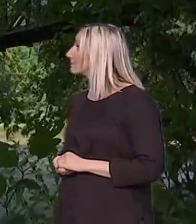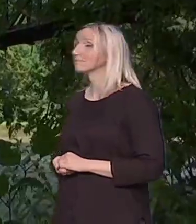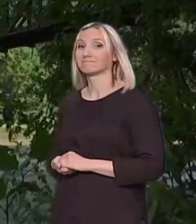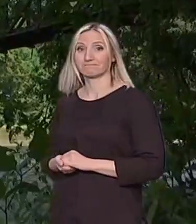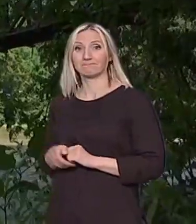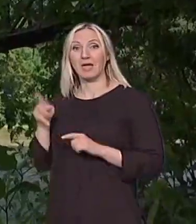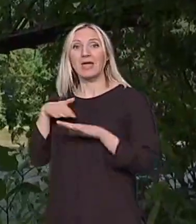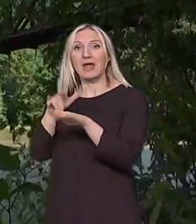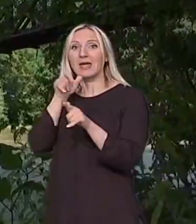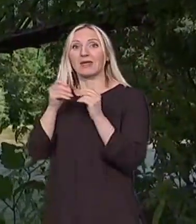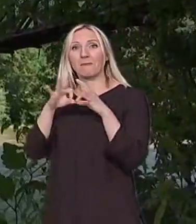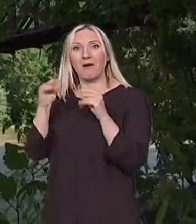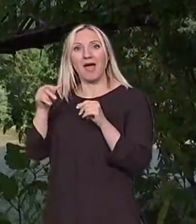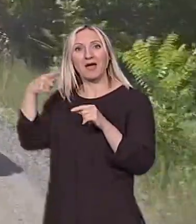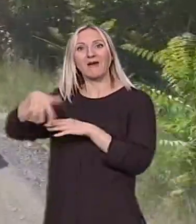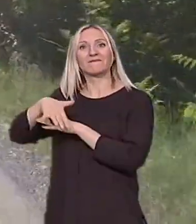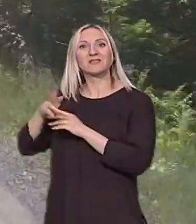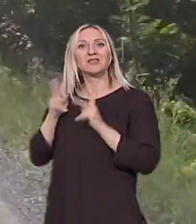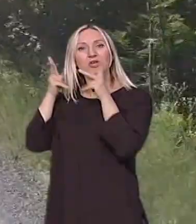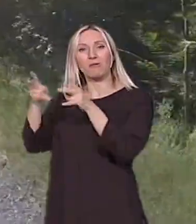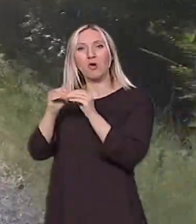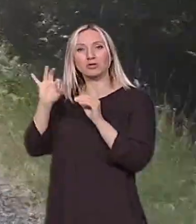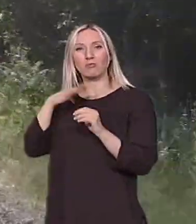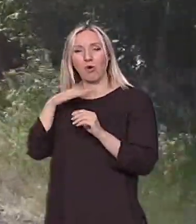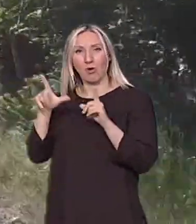Obala Ibra vodila ih je do visećeg mosta u Bogutovcu.